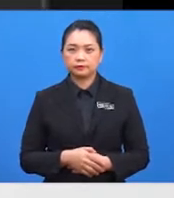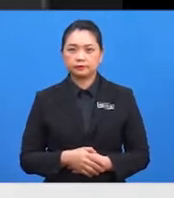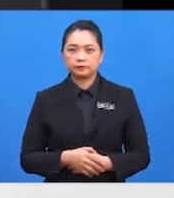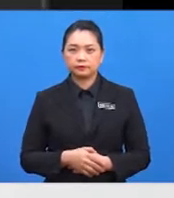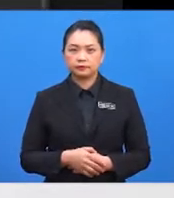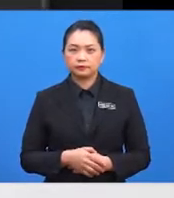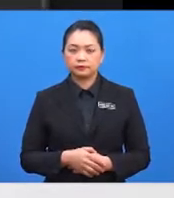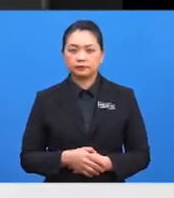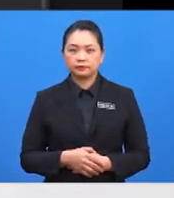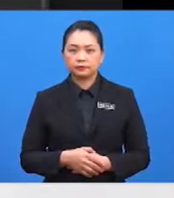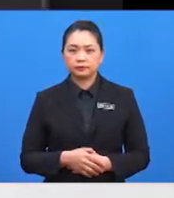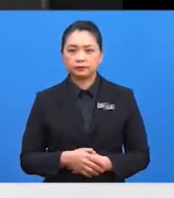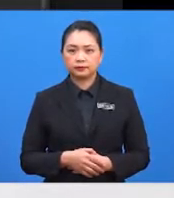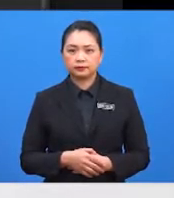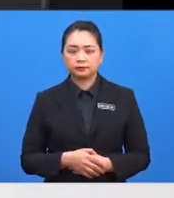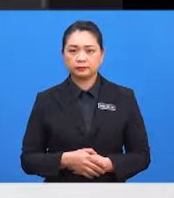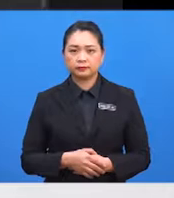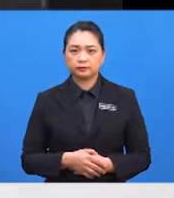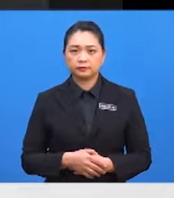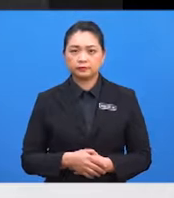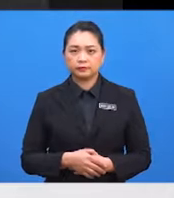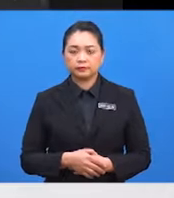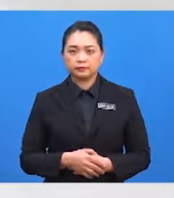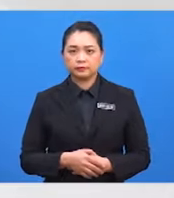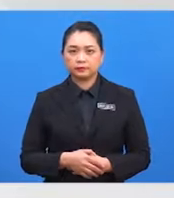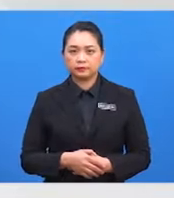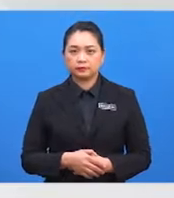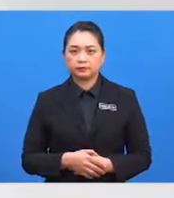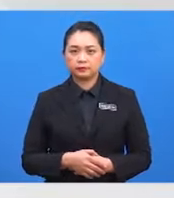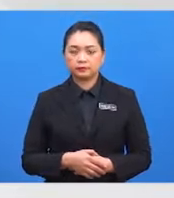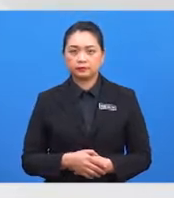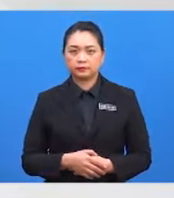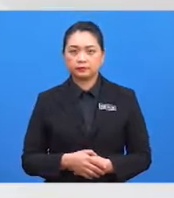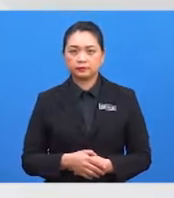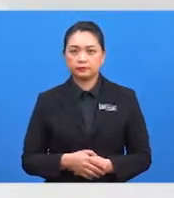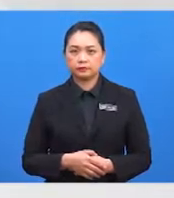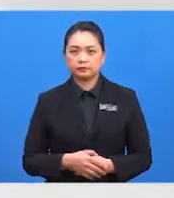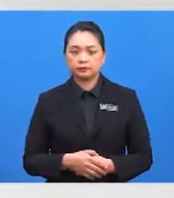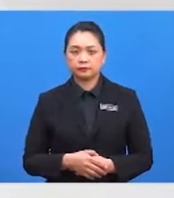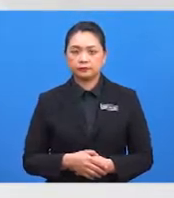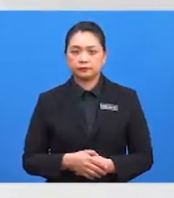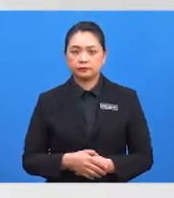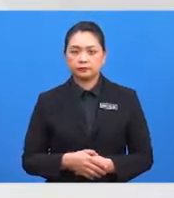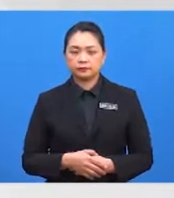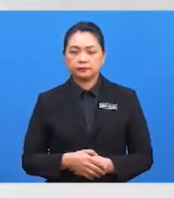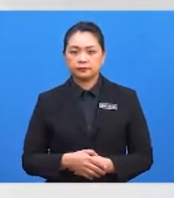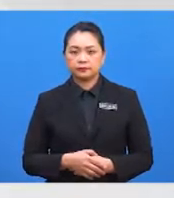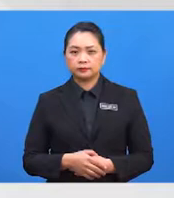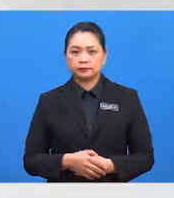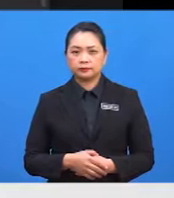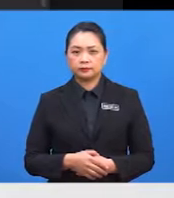pada margin and kolom. Tetapkan nilai 0.5 inci pada margin dan